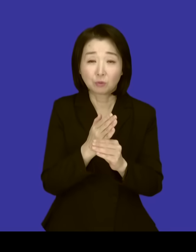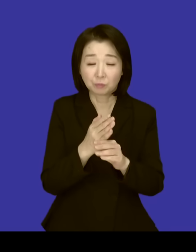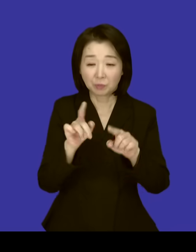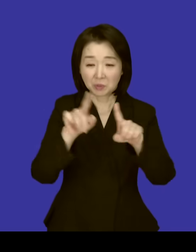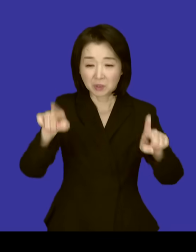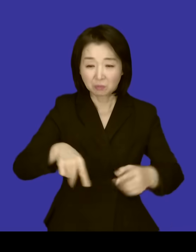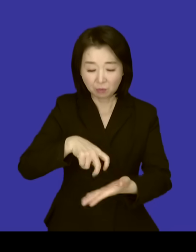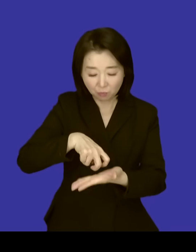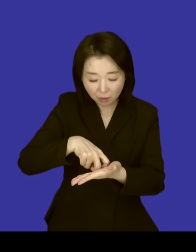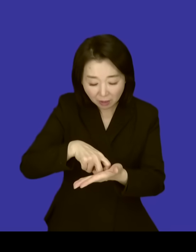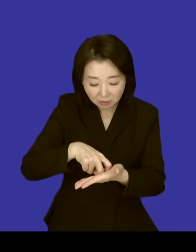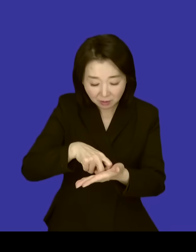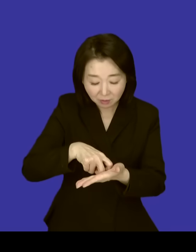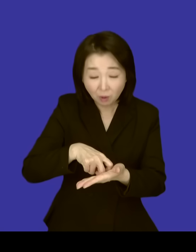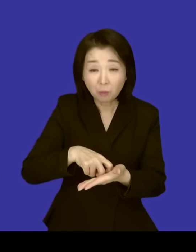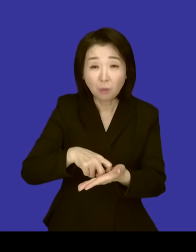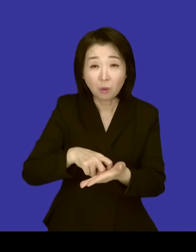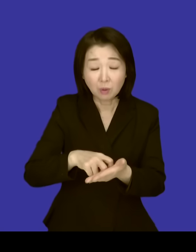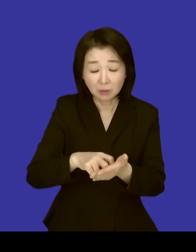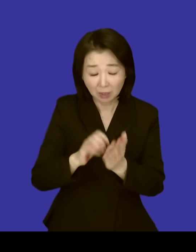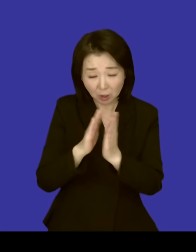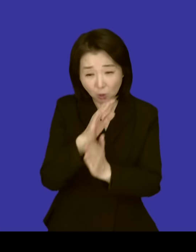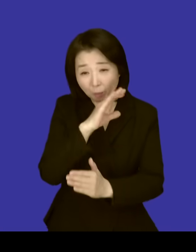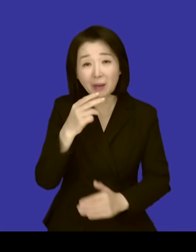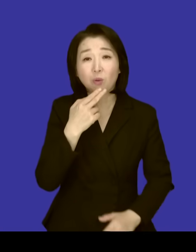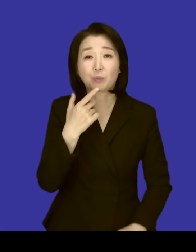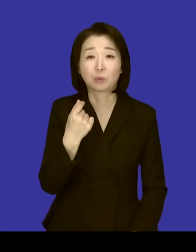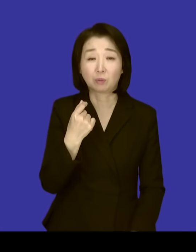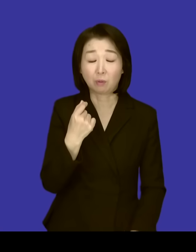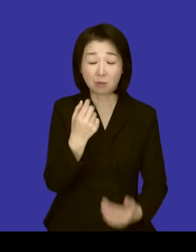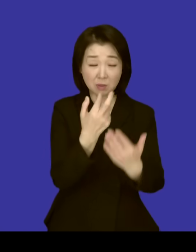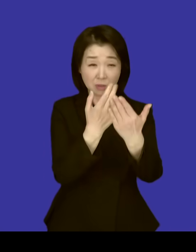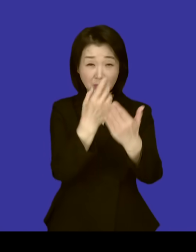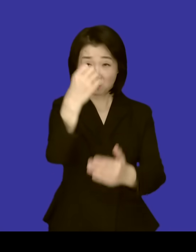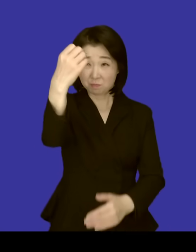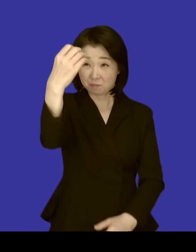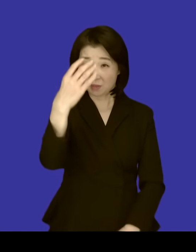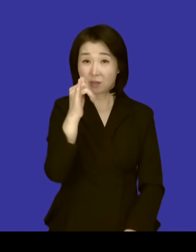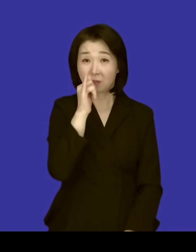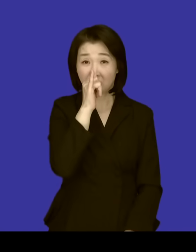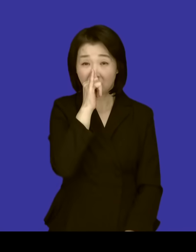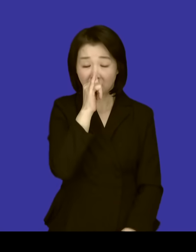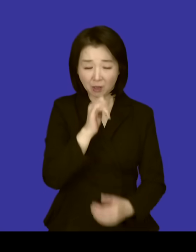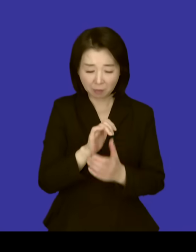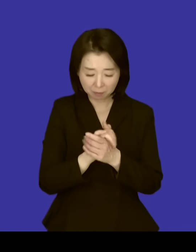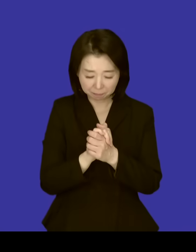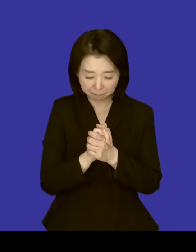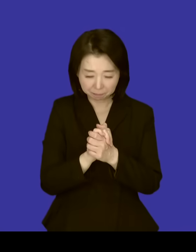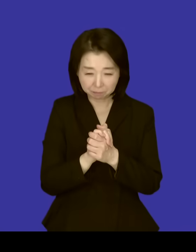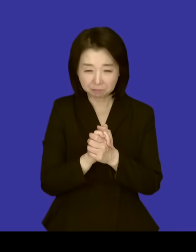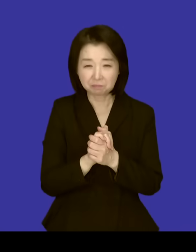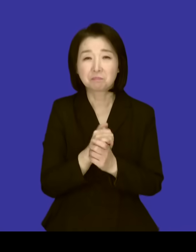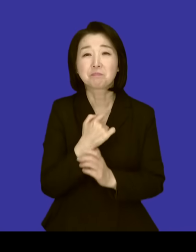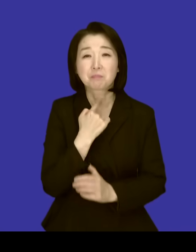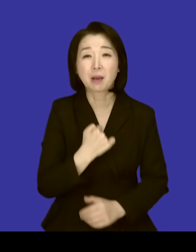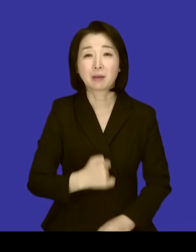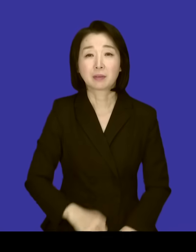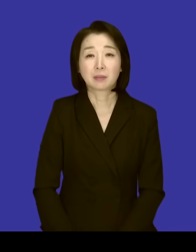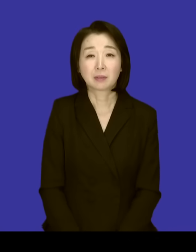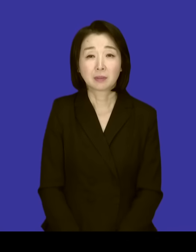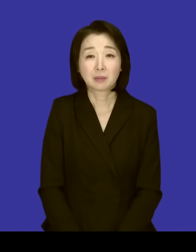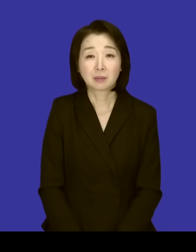해본 적이 없었거든요. 근데 이제 그때도 이제 저 창문으로 어떤 빛이 들어오면서 이제 기도를 했던 게 기억이 나는데